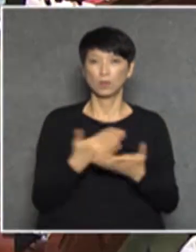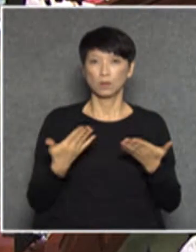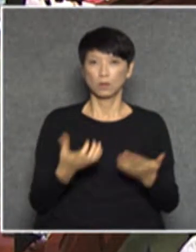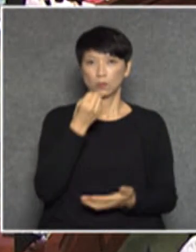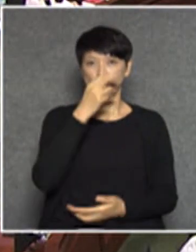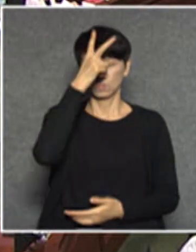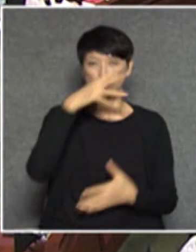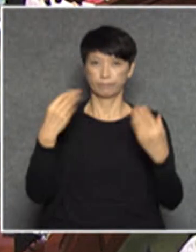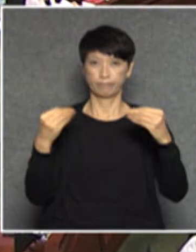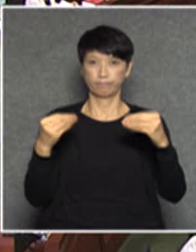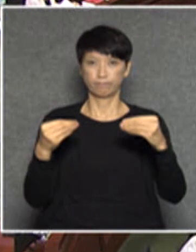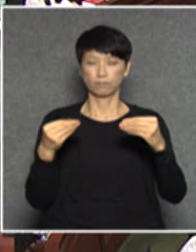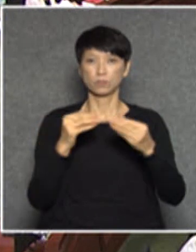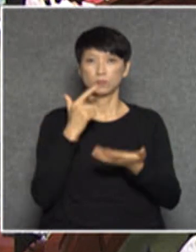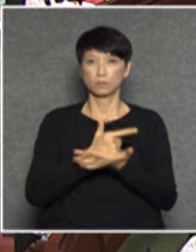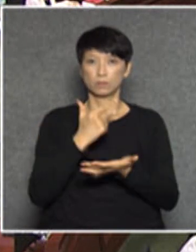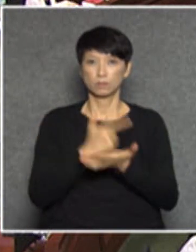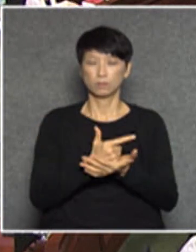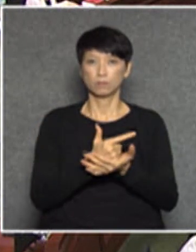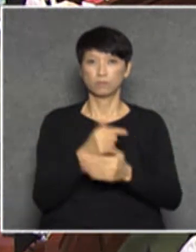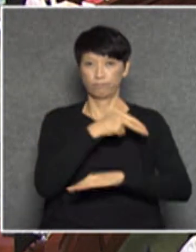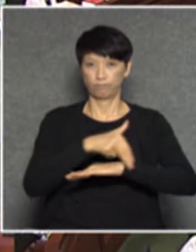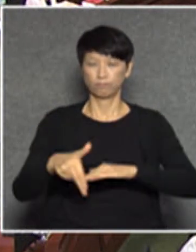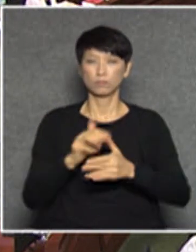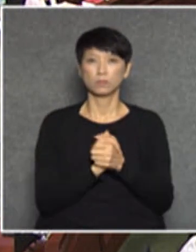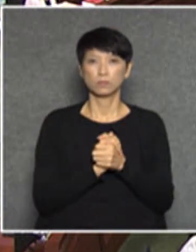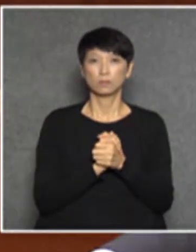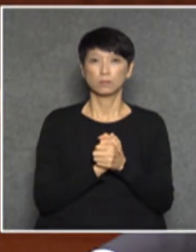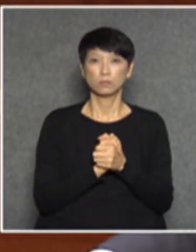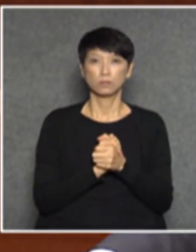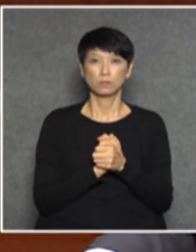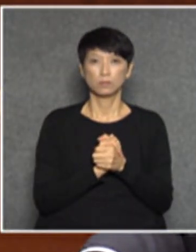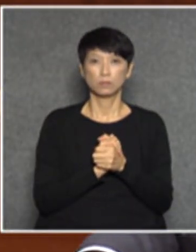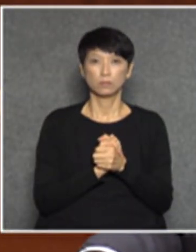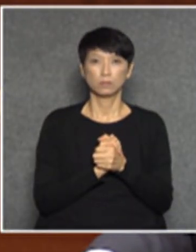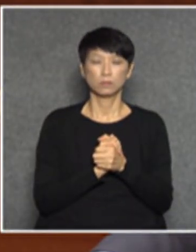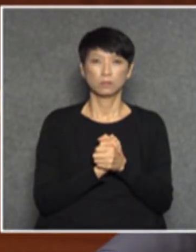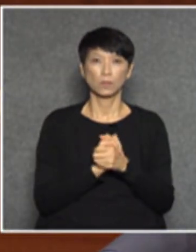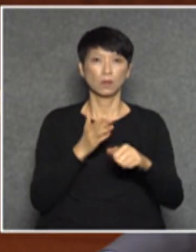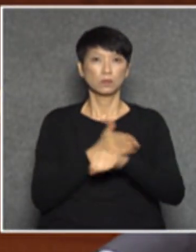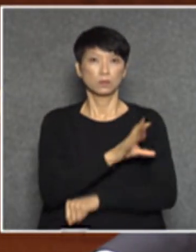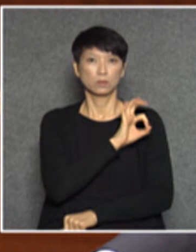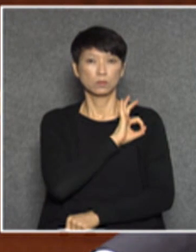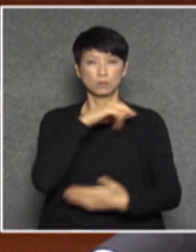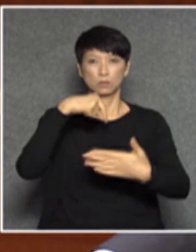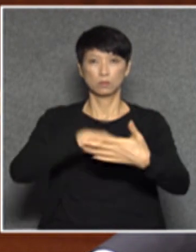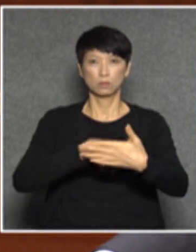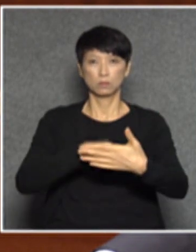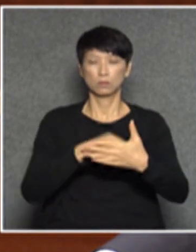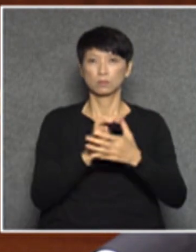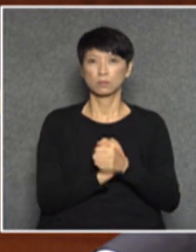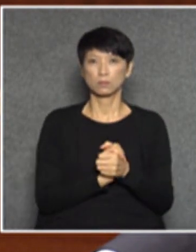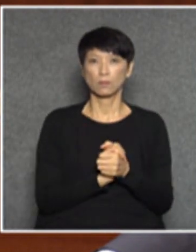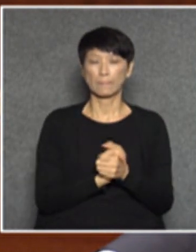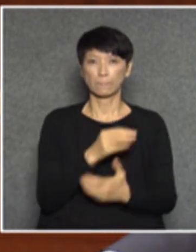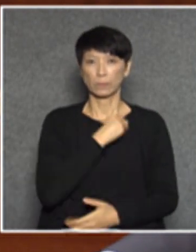育方面一個重要的一個舉措。在區內很多社會呢，我們在這個問題